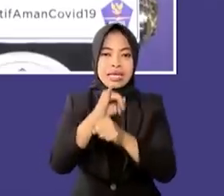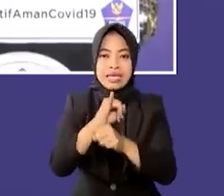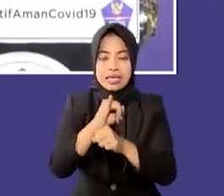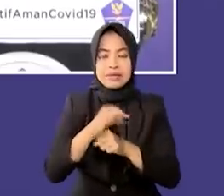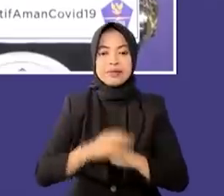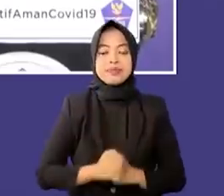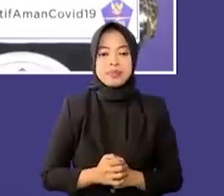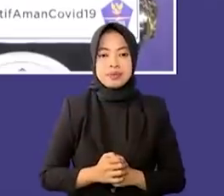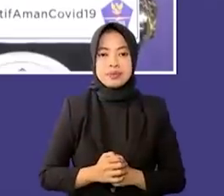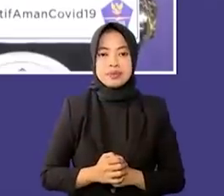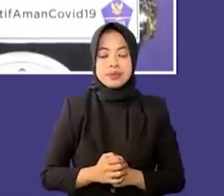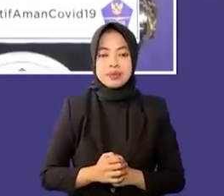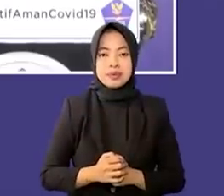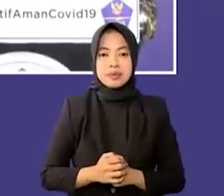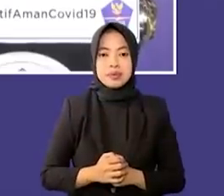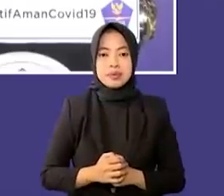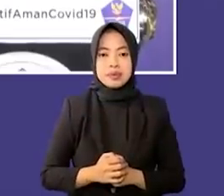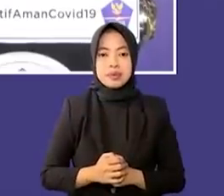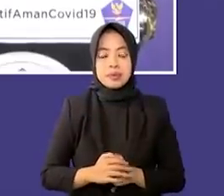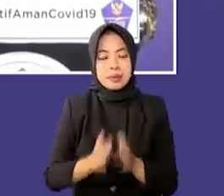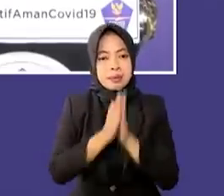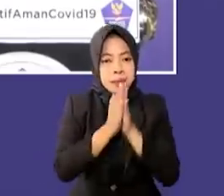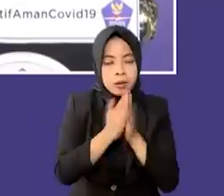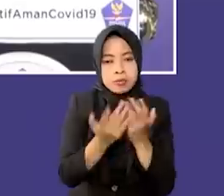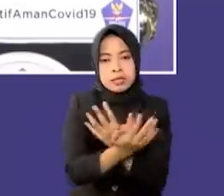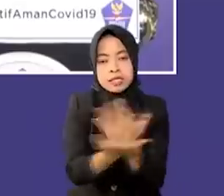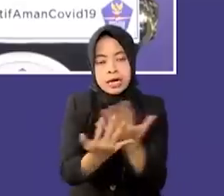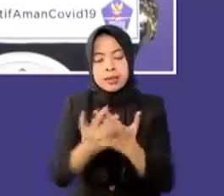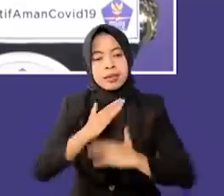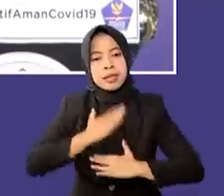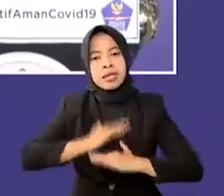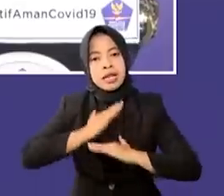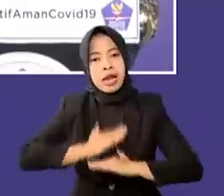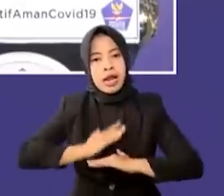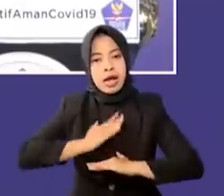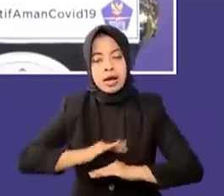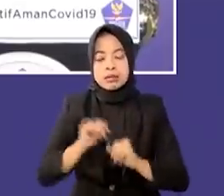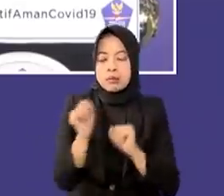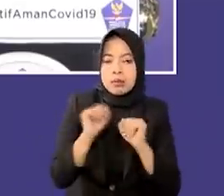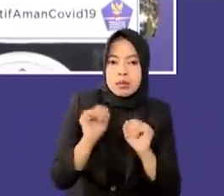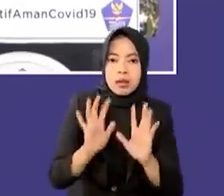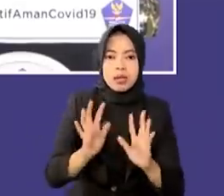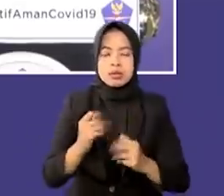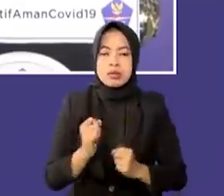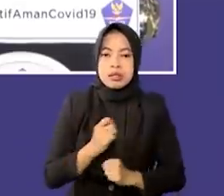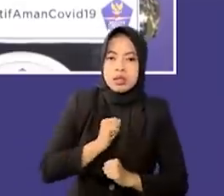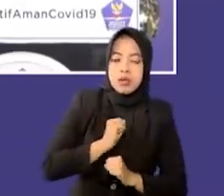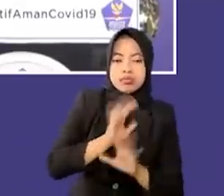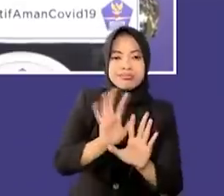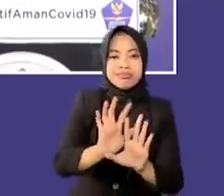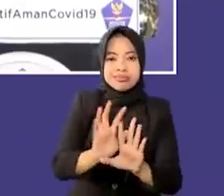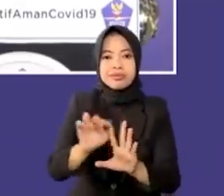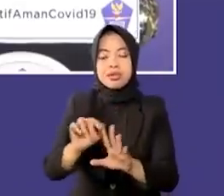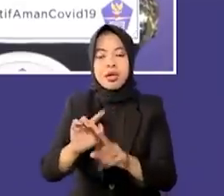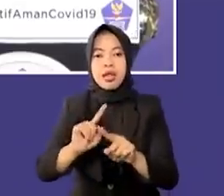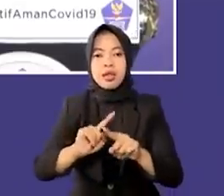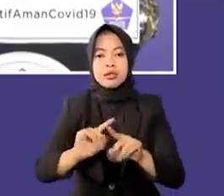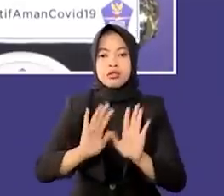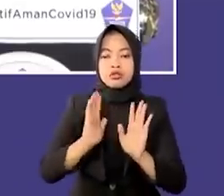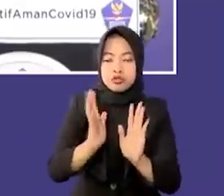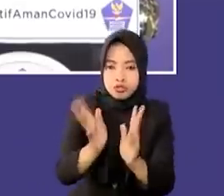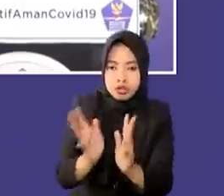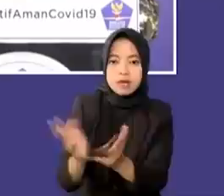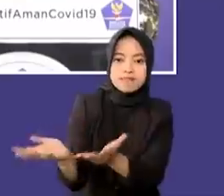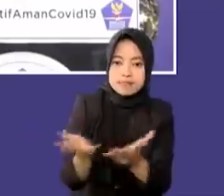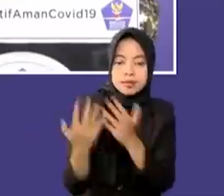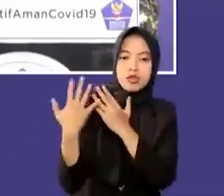itu kami mohon masyarakat untuk tenang tidak perlu panik karena ini sudah ditangani